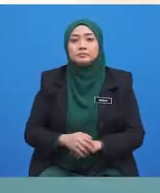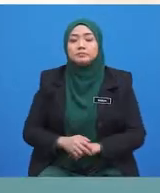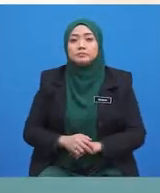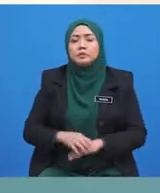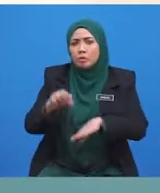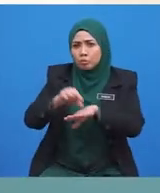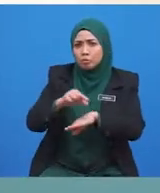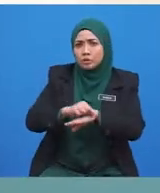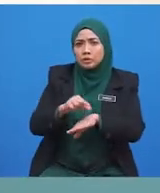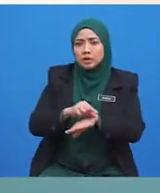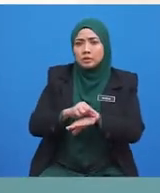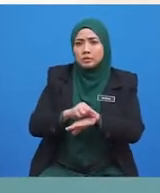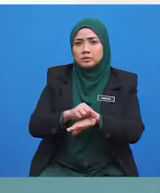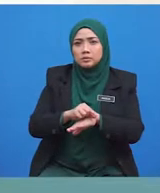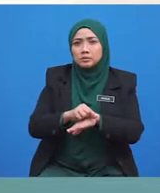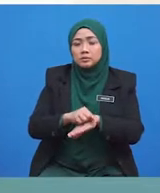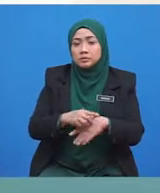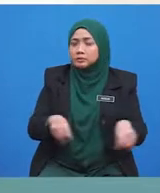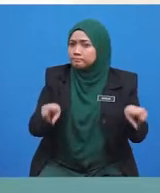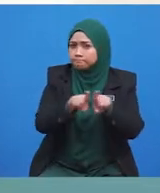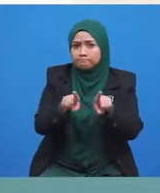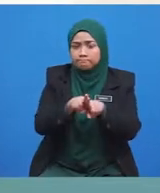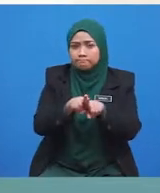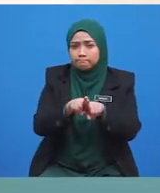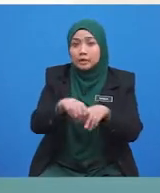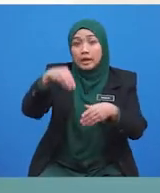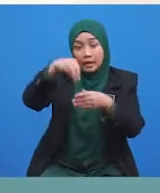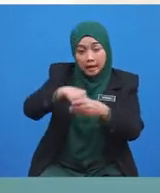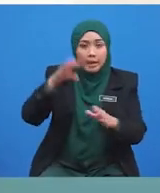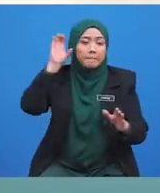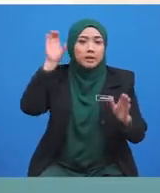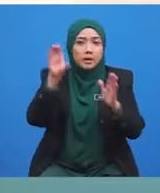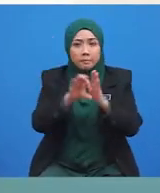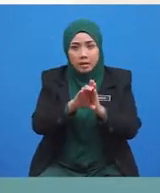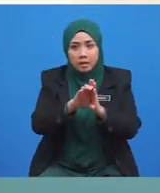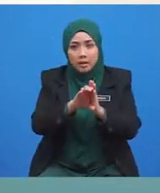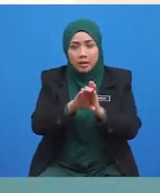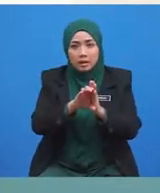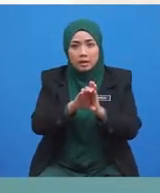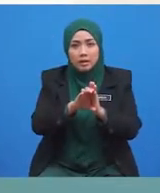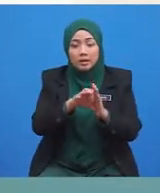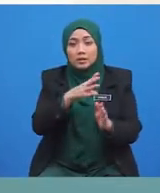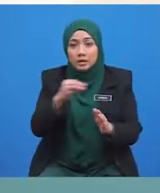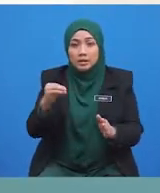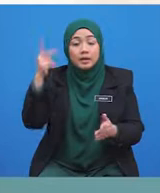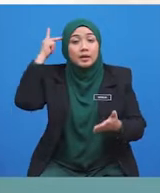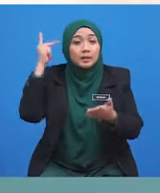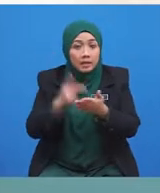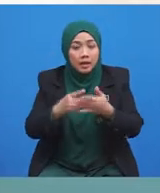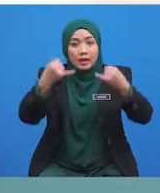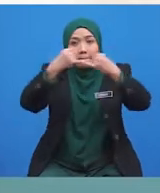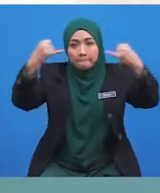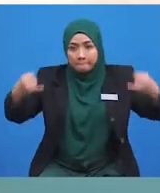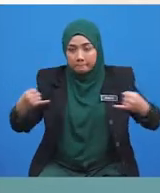Menggunakan situasi seperti paparan, mari kita cuba kenal piktogram dan